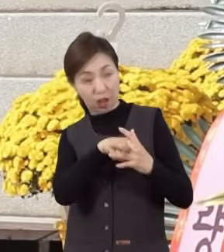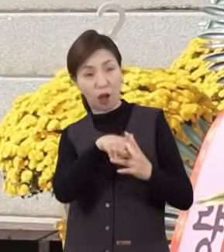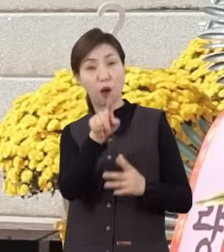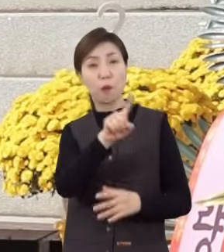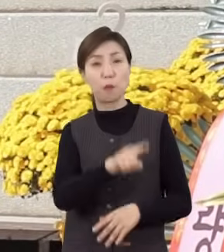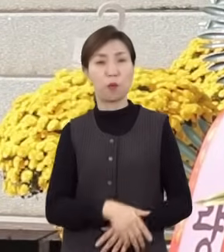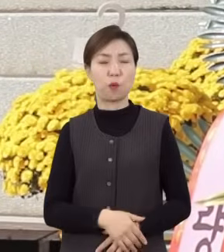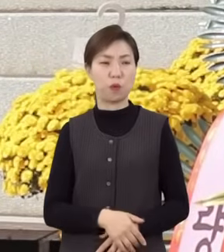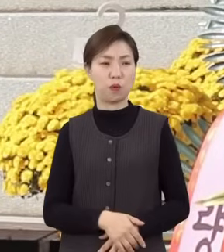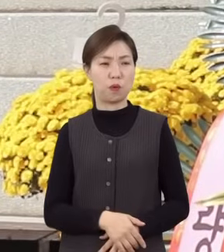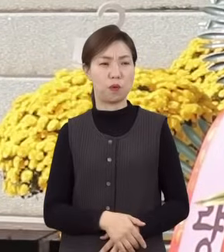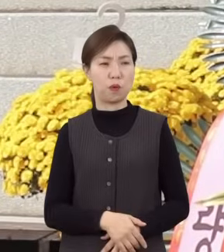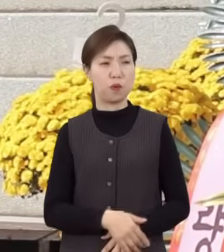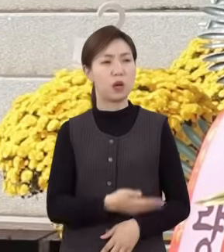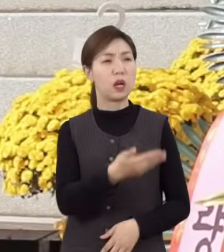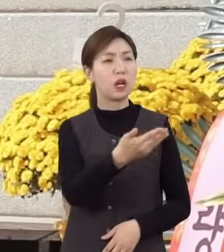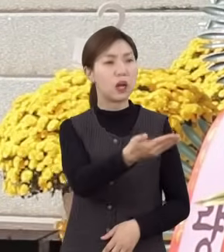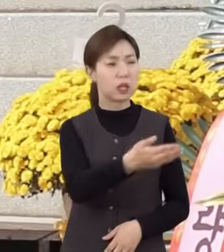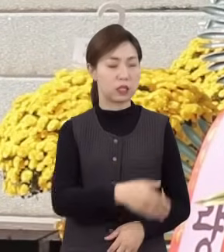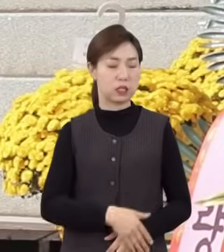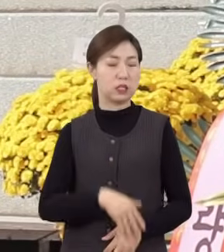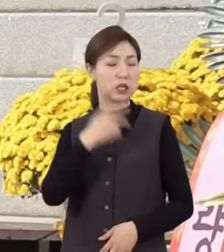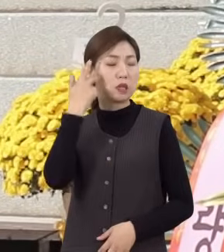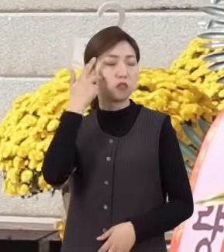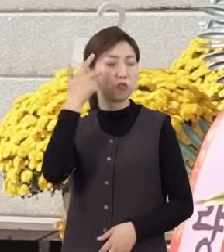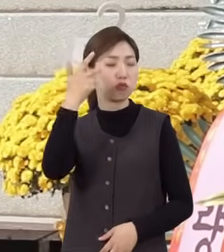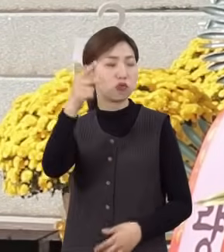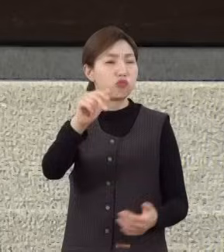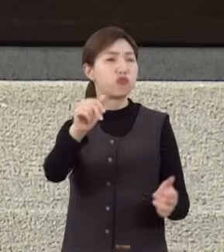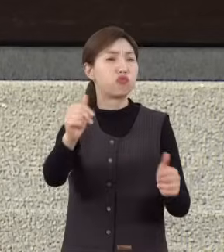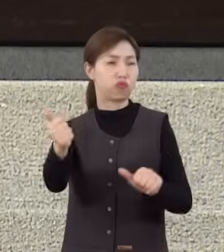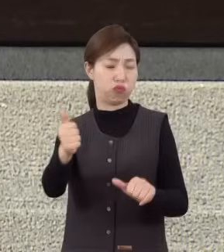끊겨 지옥에 떨어지게 될 거다라고 예언하셨습니다.